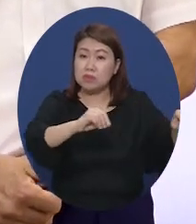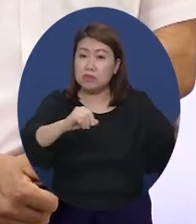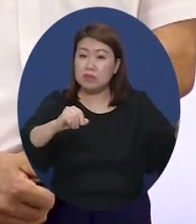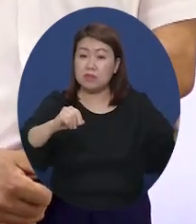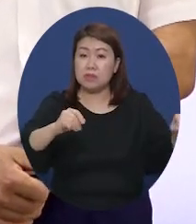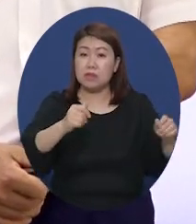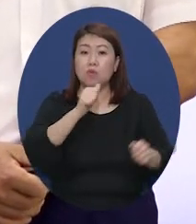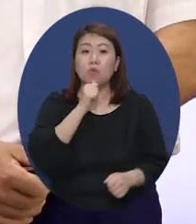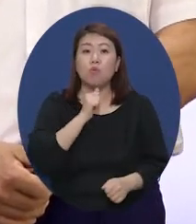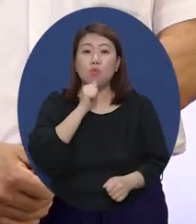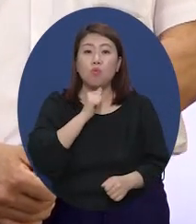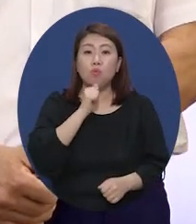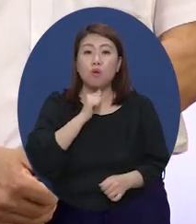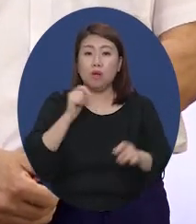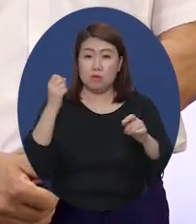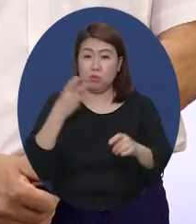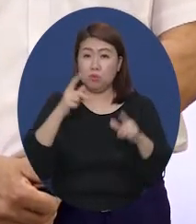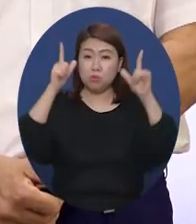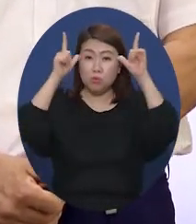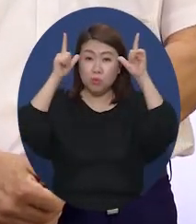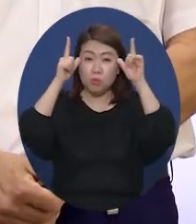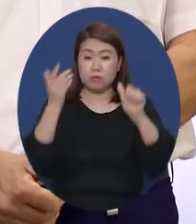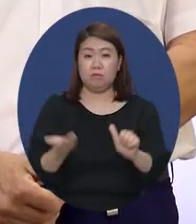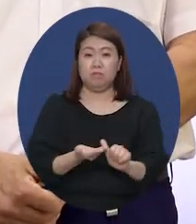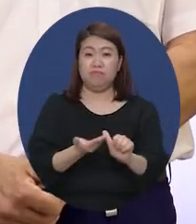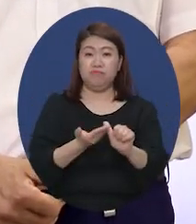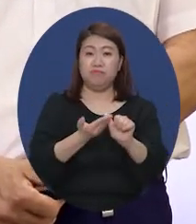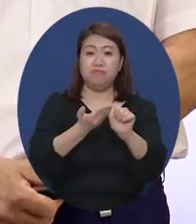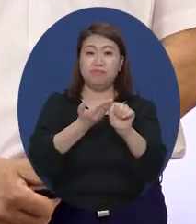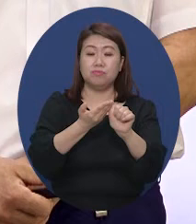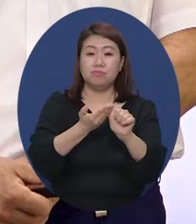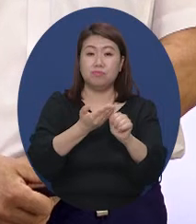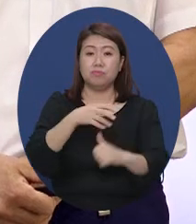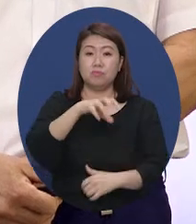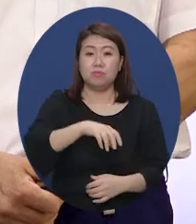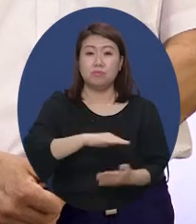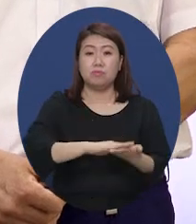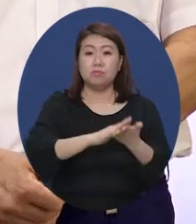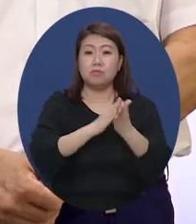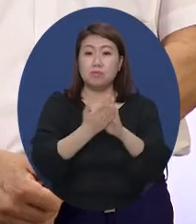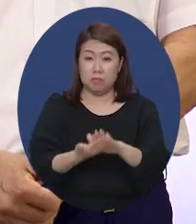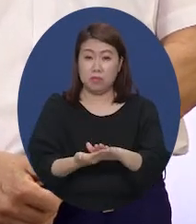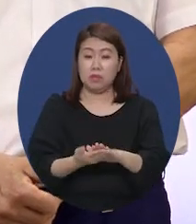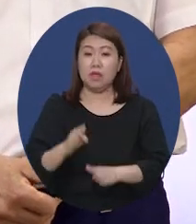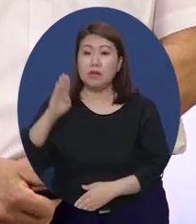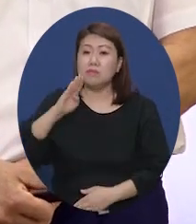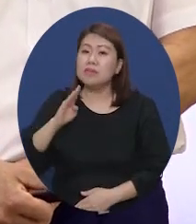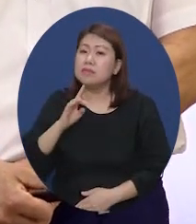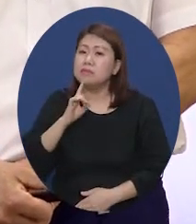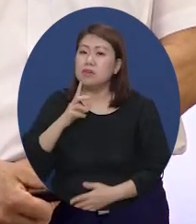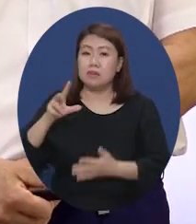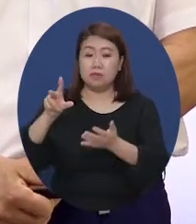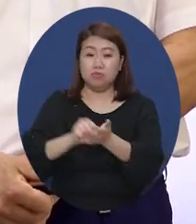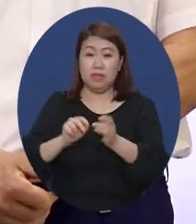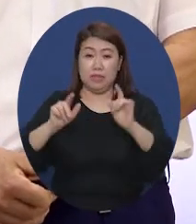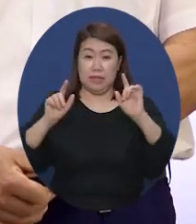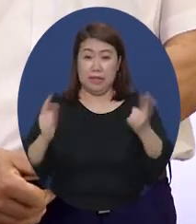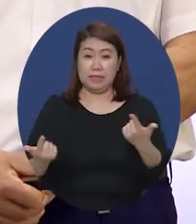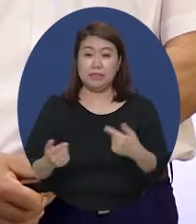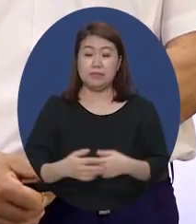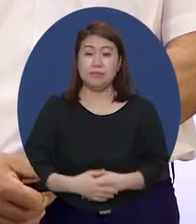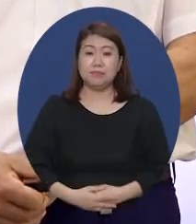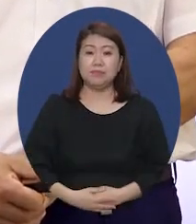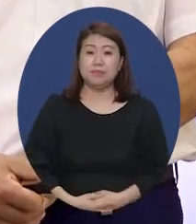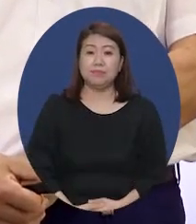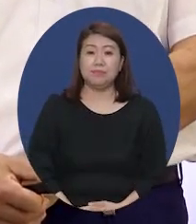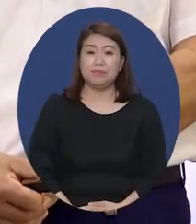거기다가 그죠? 소와 더불어서 대두를 생산하는. 그러니까 브라질만의 문제가 아니라는 것이죠. 아마존의